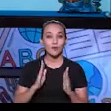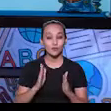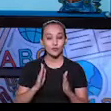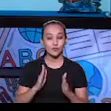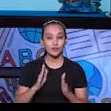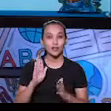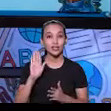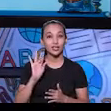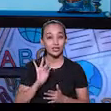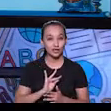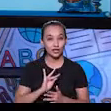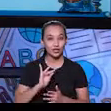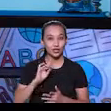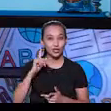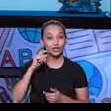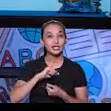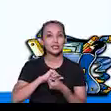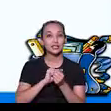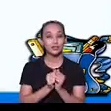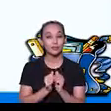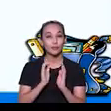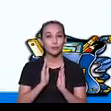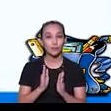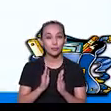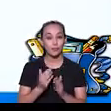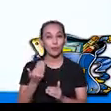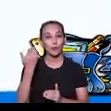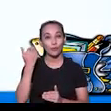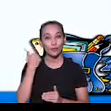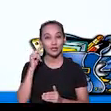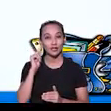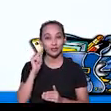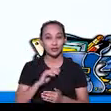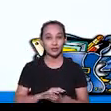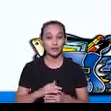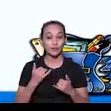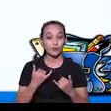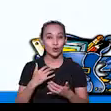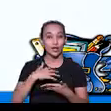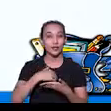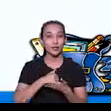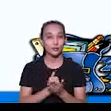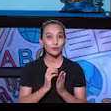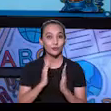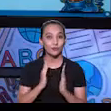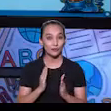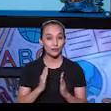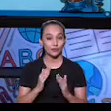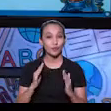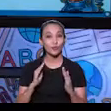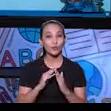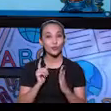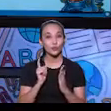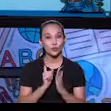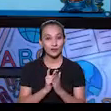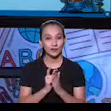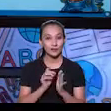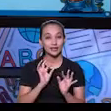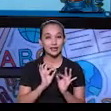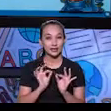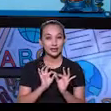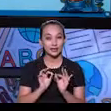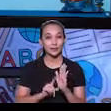закрепляем нашу прошлую тему. Закрепляем нашу тему и проверяем домашнюю